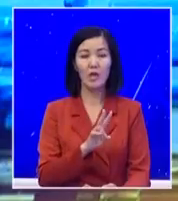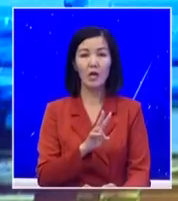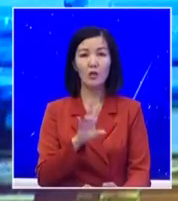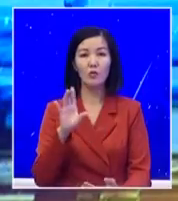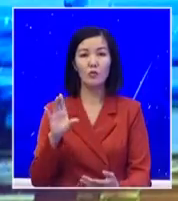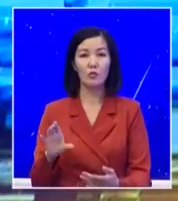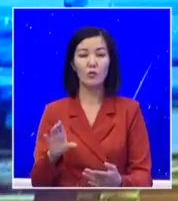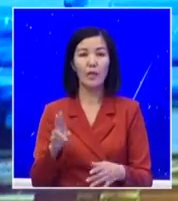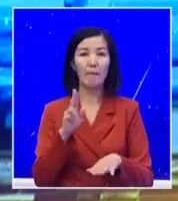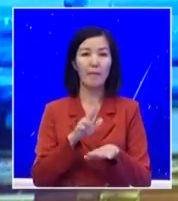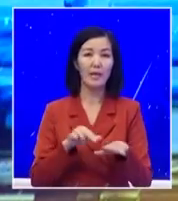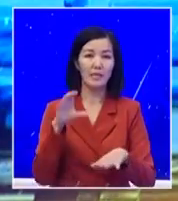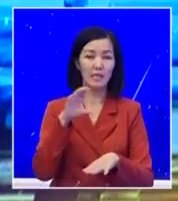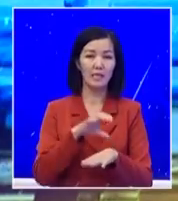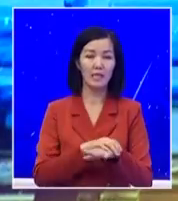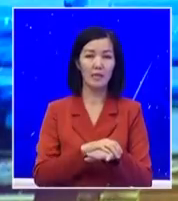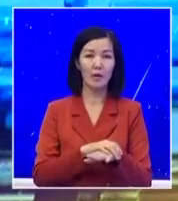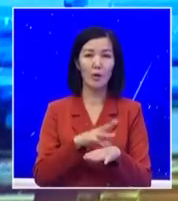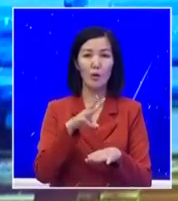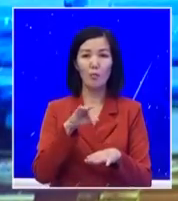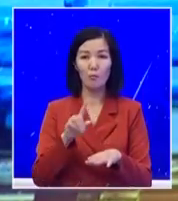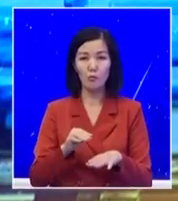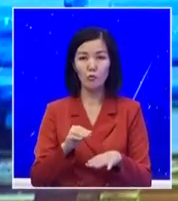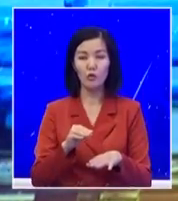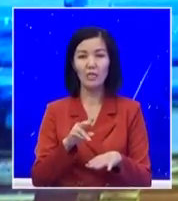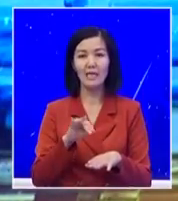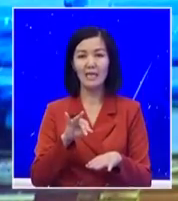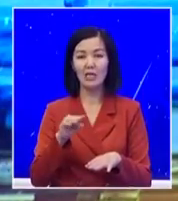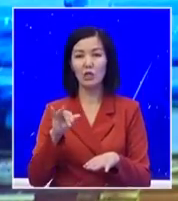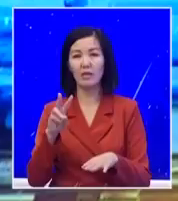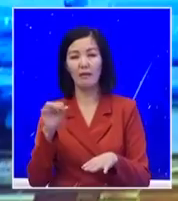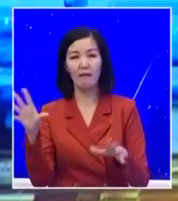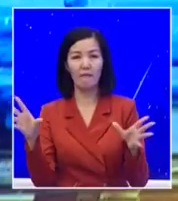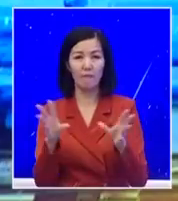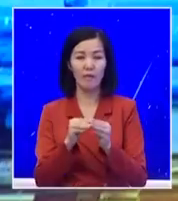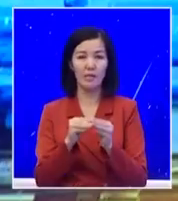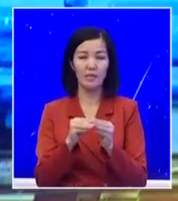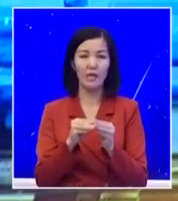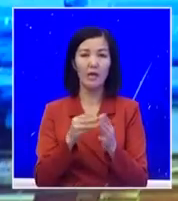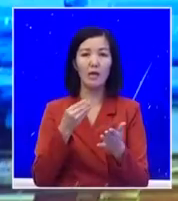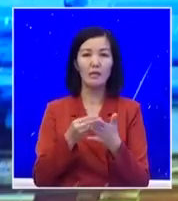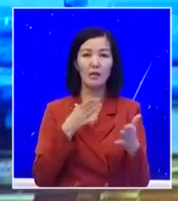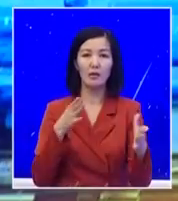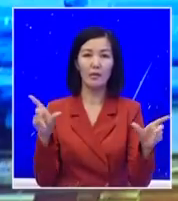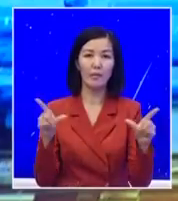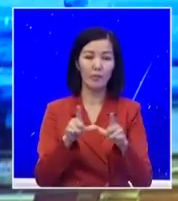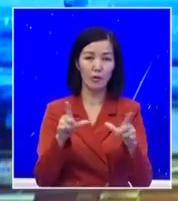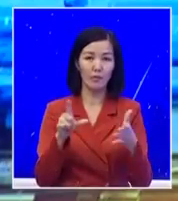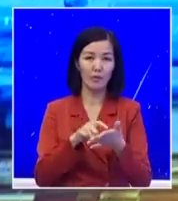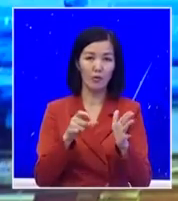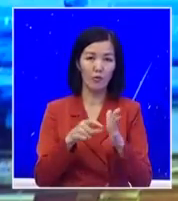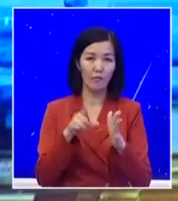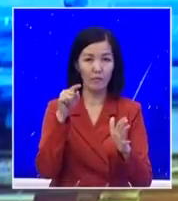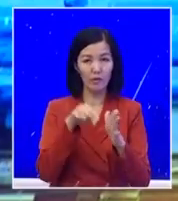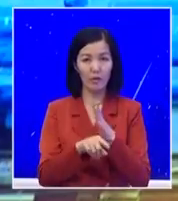Столичными полицейскими задержана семейная пара, подозреваемая в краже элитной одежды из бутиков торговых домов. В ходе расследования